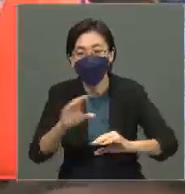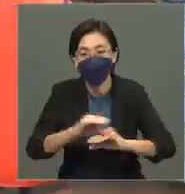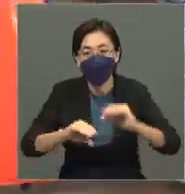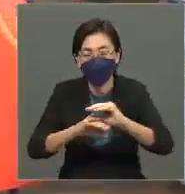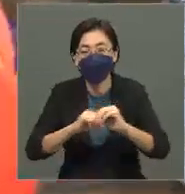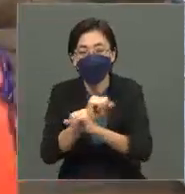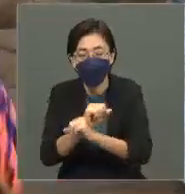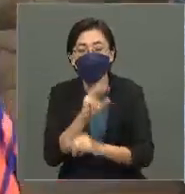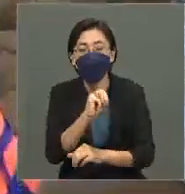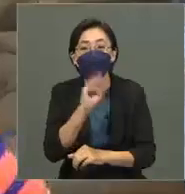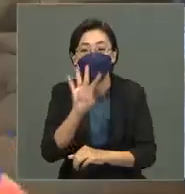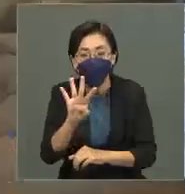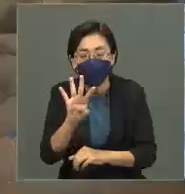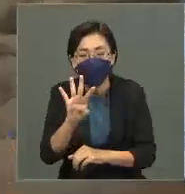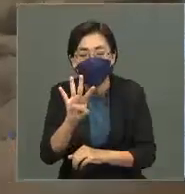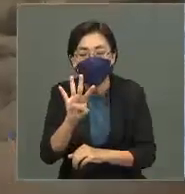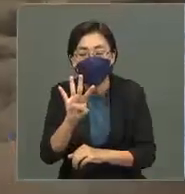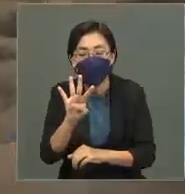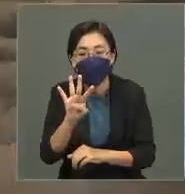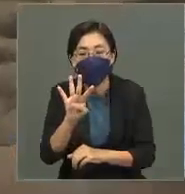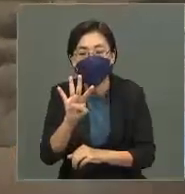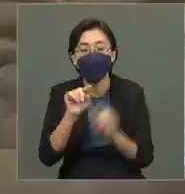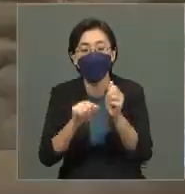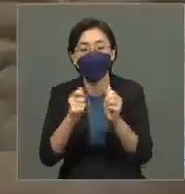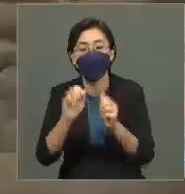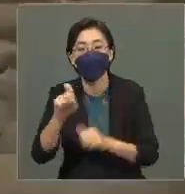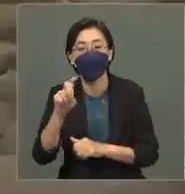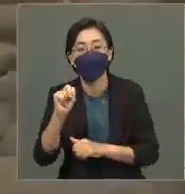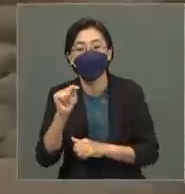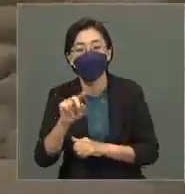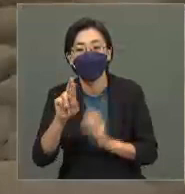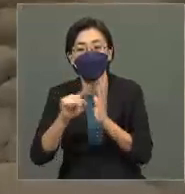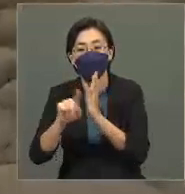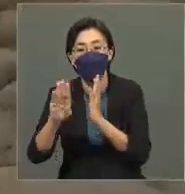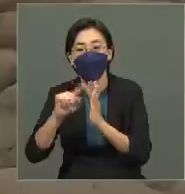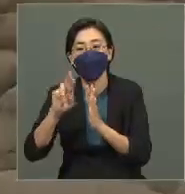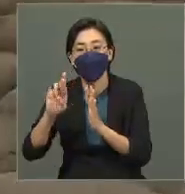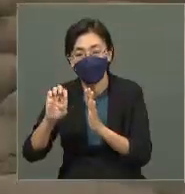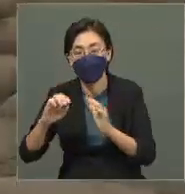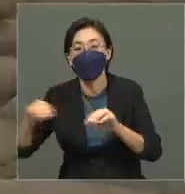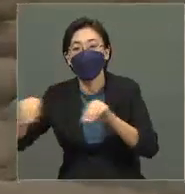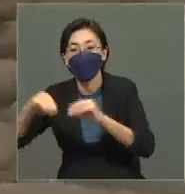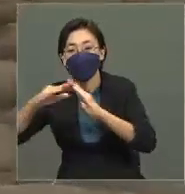นี้หมู่ที่4ตำบลอินบุรีอำเภออินบุรีจังหวัดสิงห์บุรีซึ่งอยู่ใกล้กับวัดปราสาทพังล